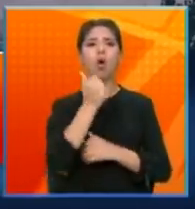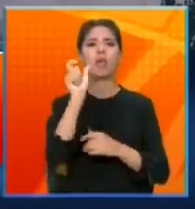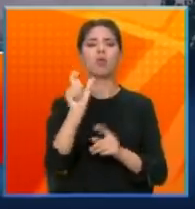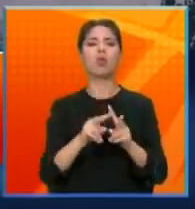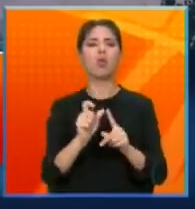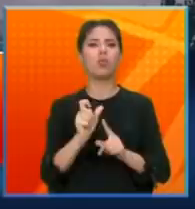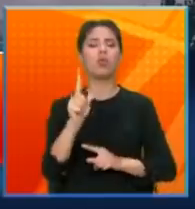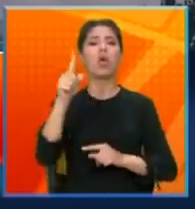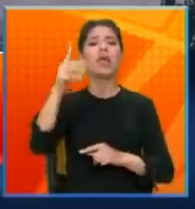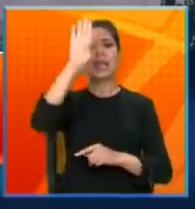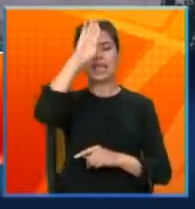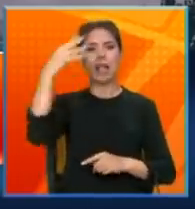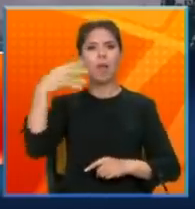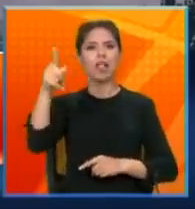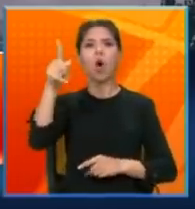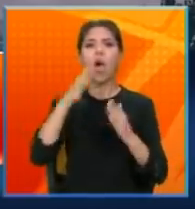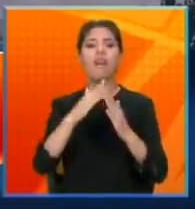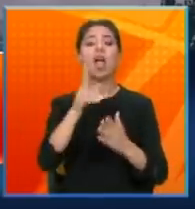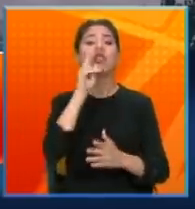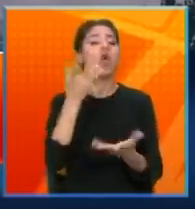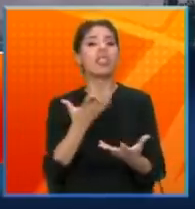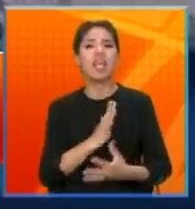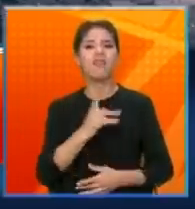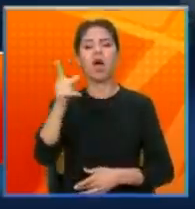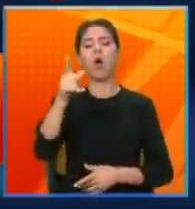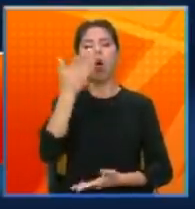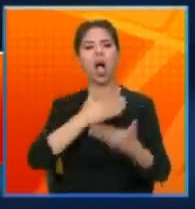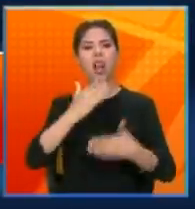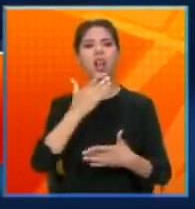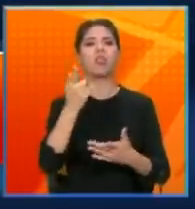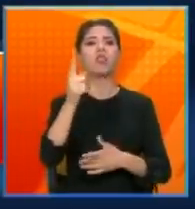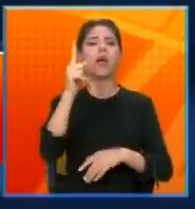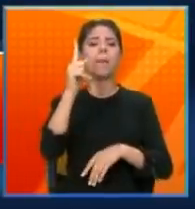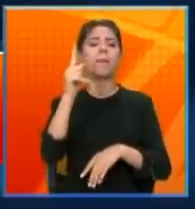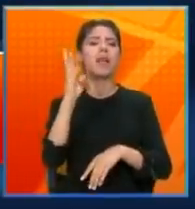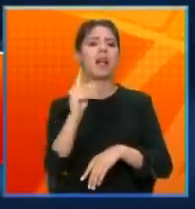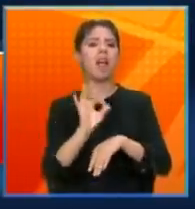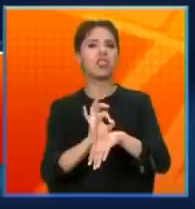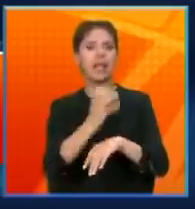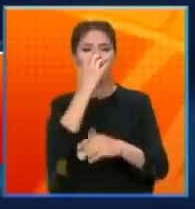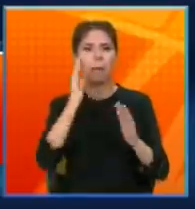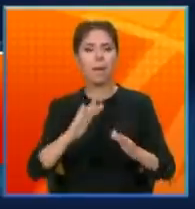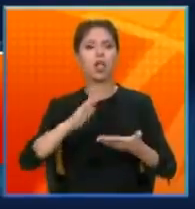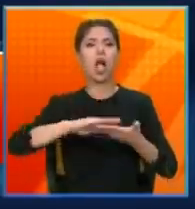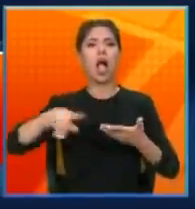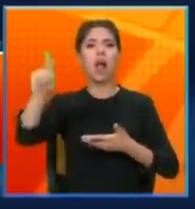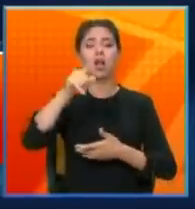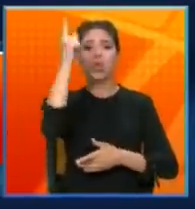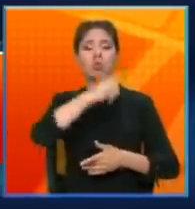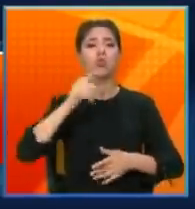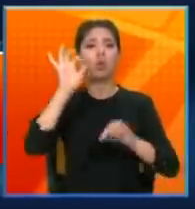birazdan bize Esenyurt'taki o evde son durum ne ondan bahsedecek. Ama birkaç dakika bekletiyorum arkadaşlarım çünkü